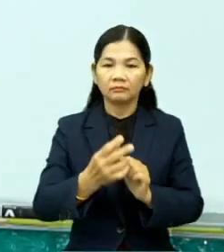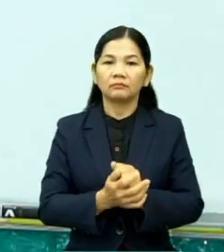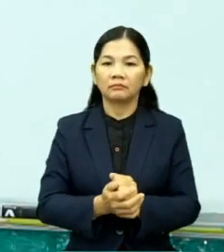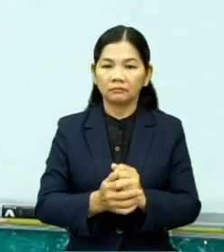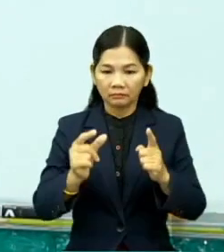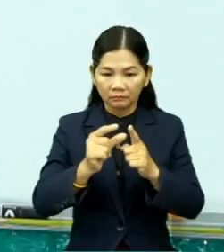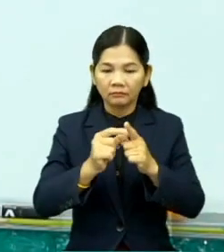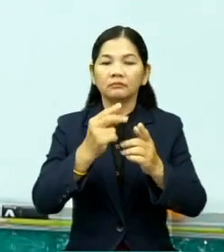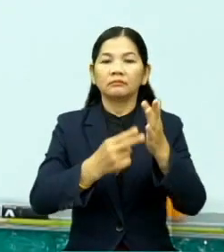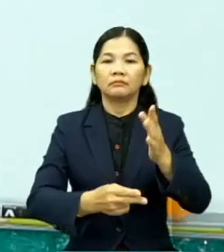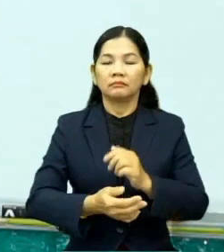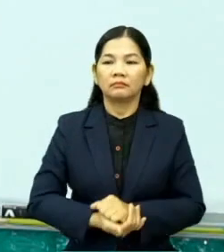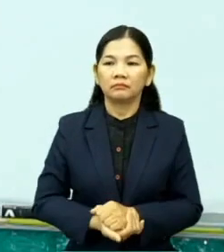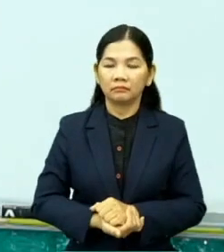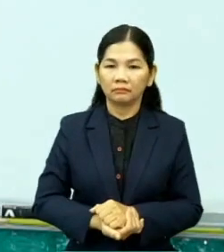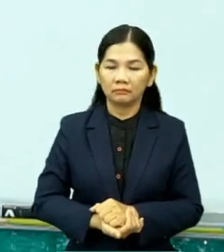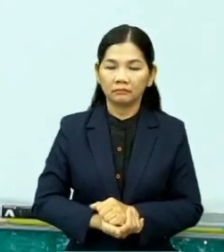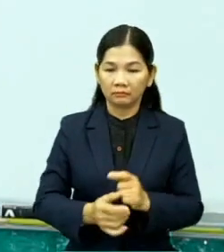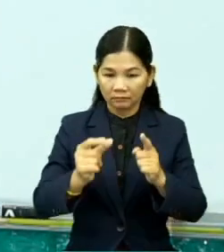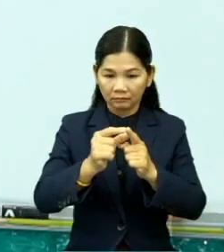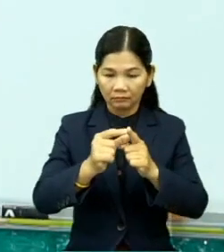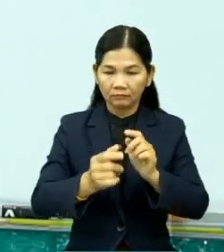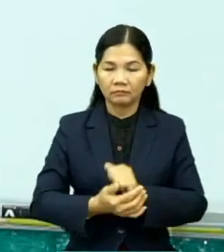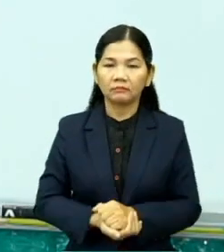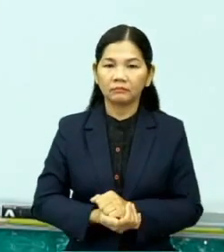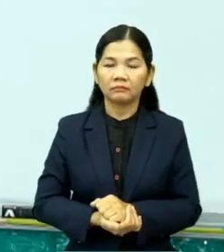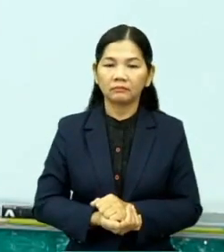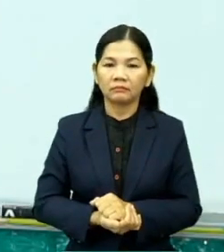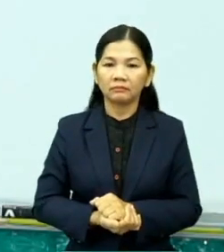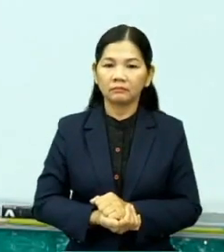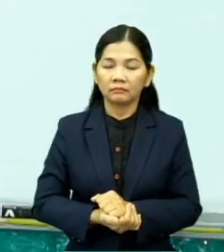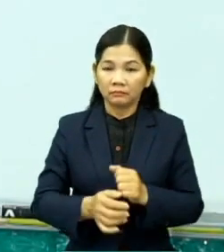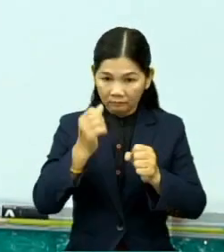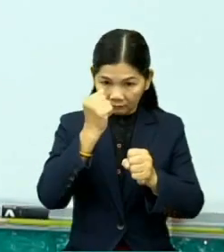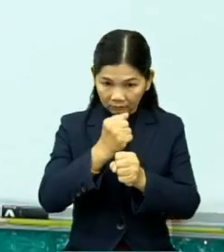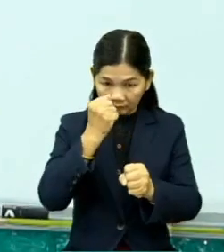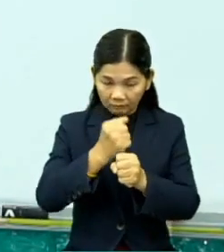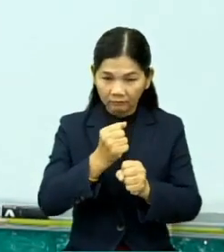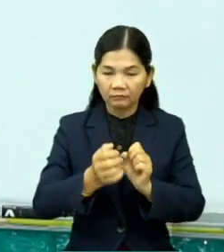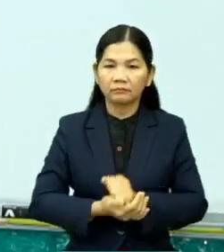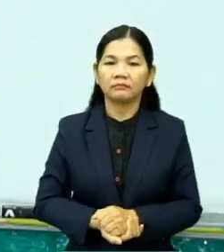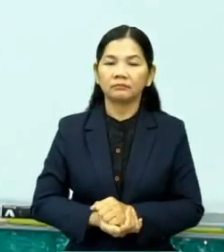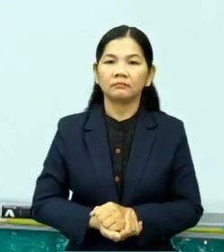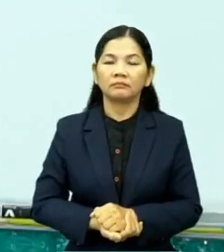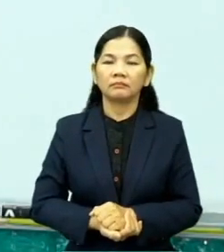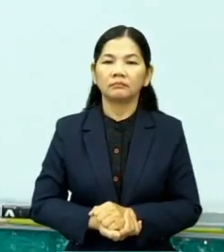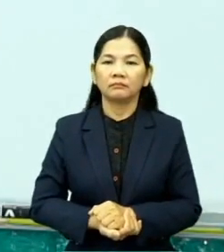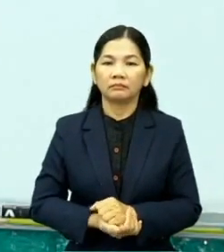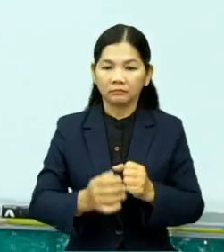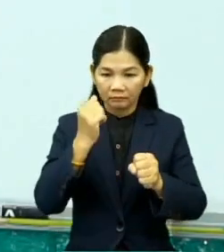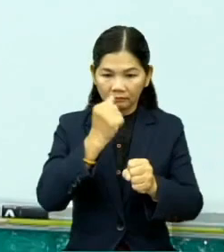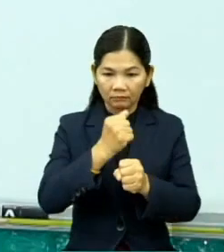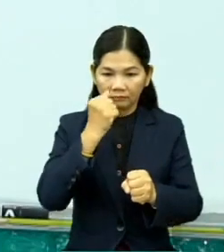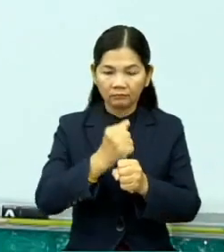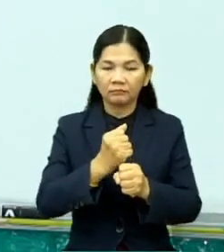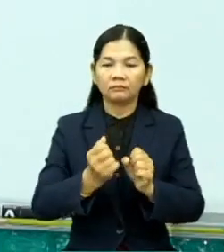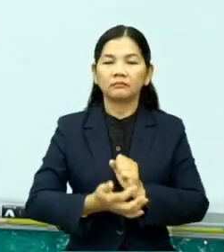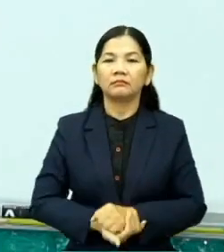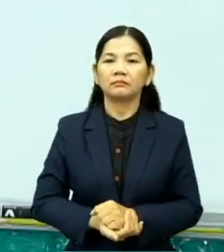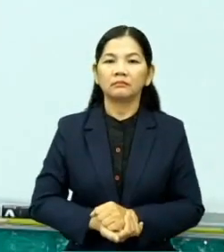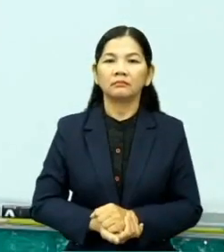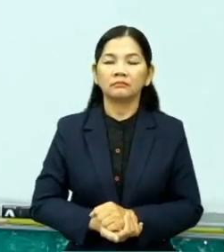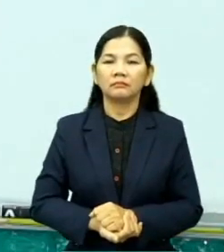យអ្វីទៅចាមានពាក្យចាពាក្យពាក្យធ្វើណាកូនណាចាល្អណាស់ចាគឺមានពាក្យធ្វើ